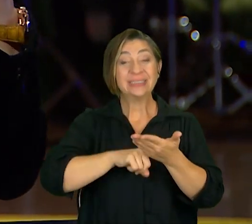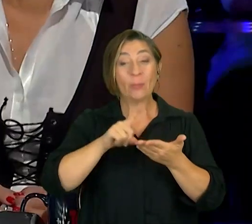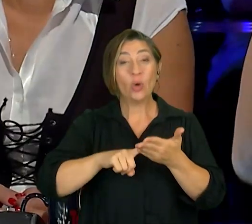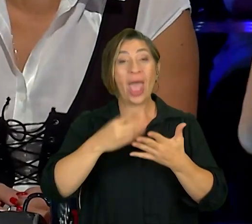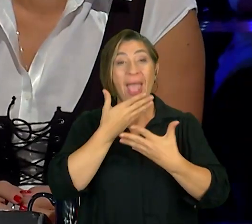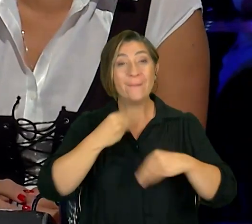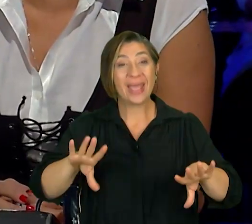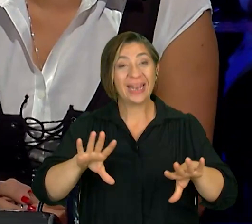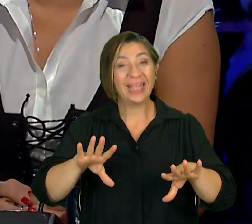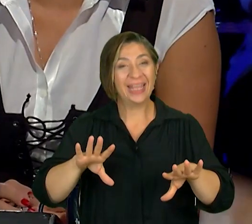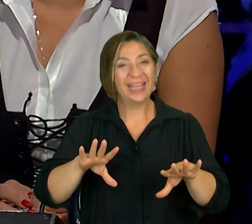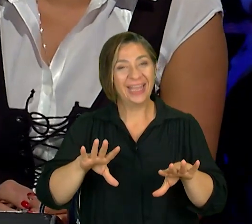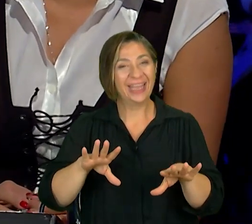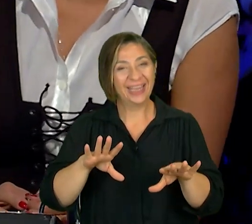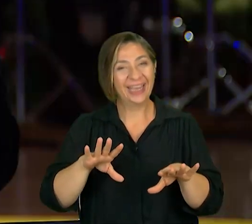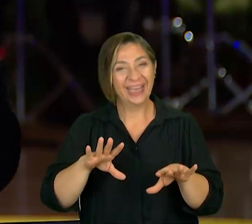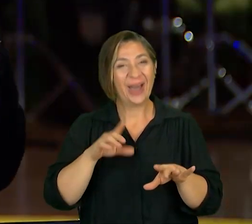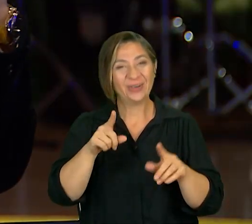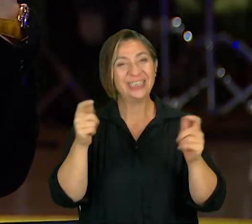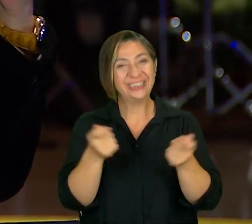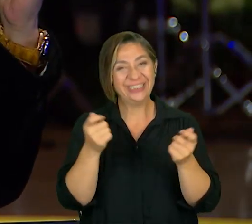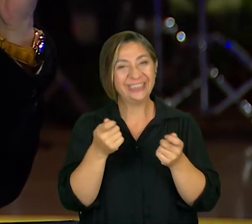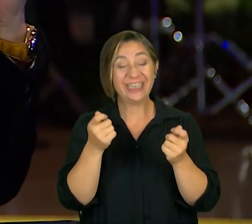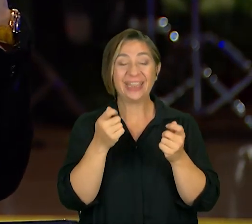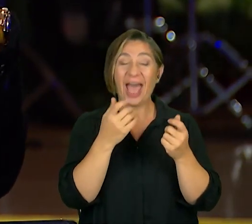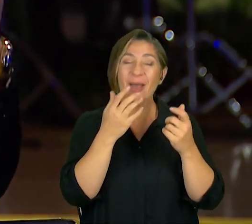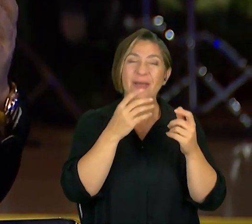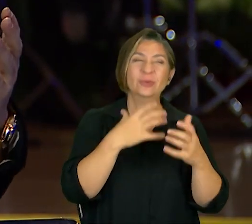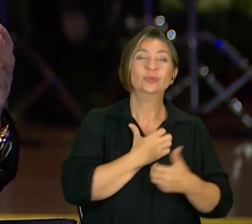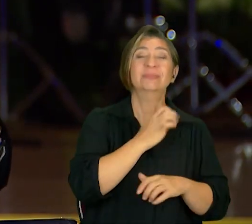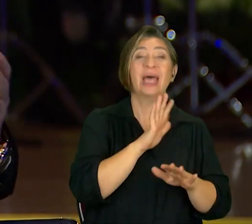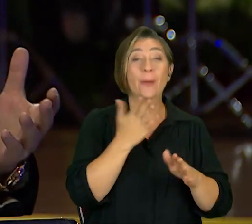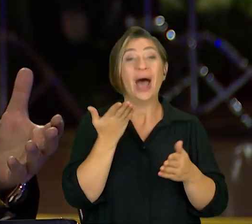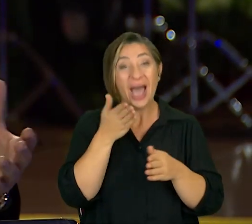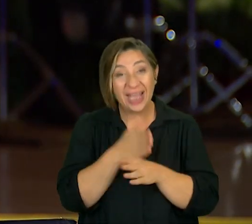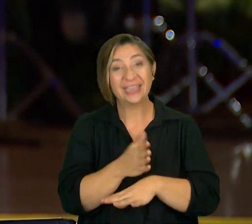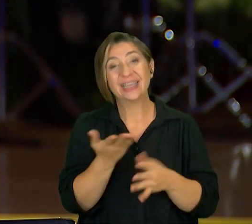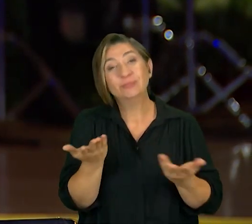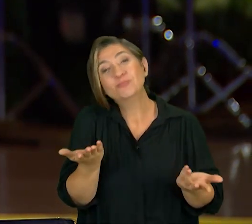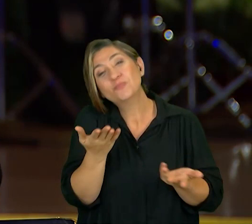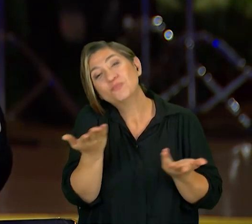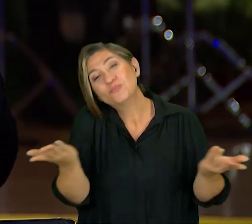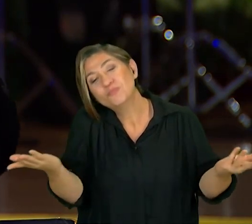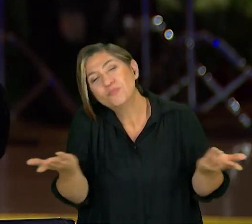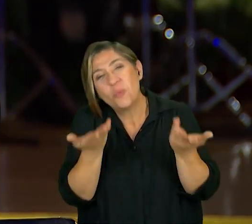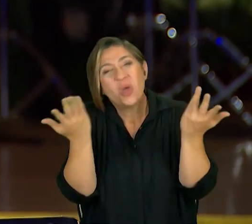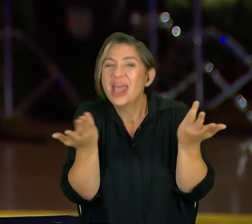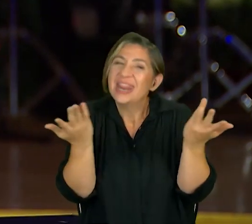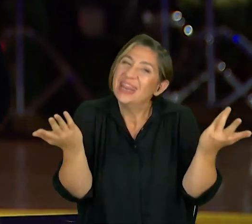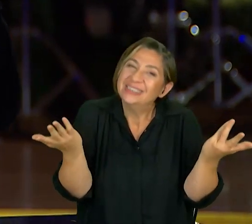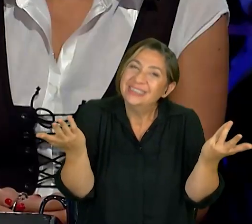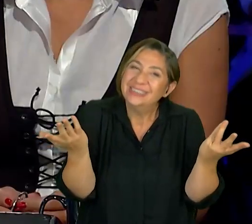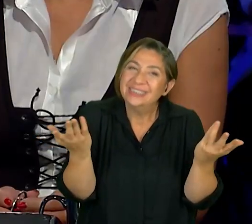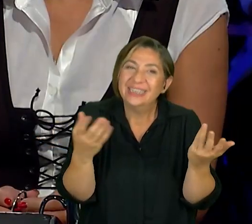Kadastro'dan emekli yani orada çalışanlar alınmasınlar ama hakikaten şimdi yani böyle bu kadar nasıl